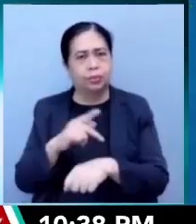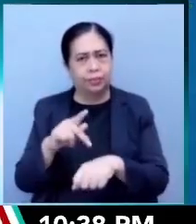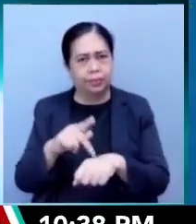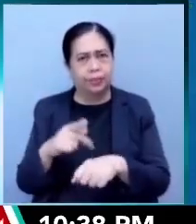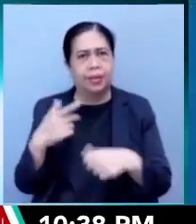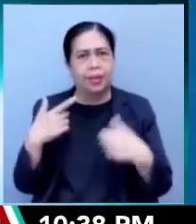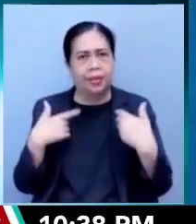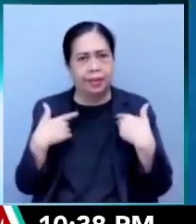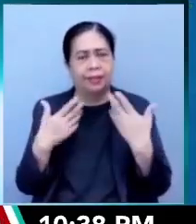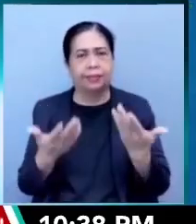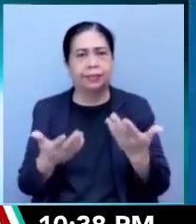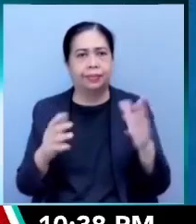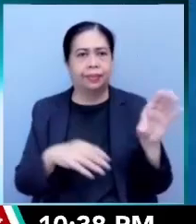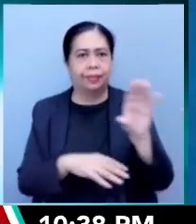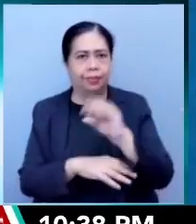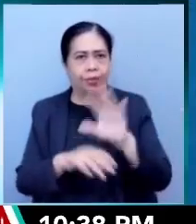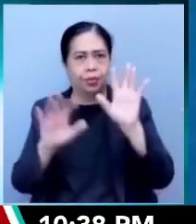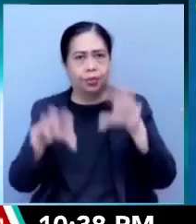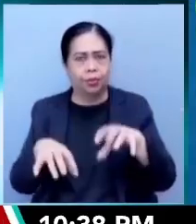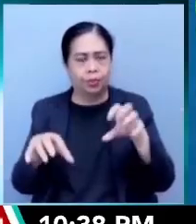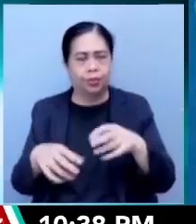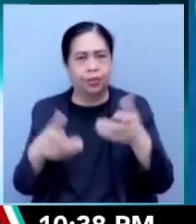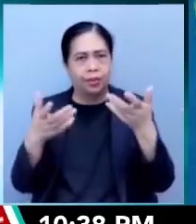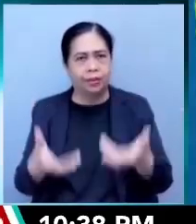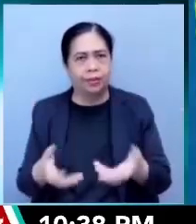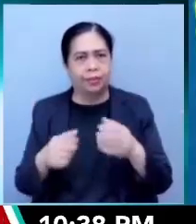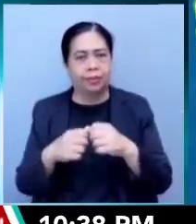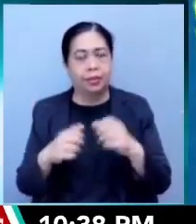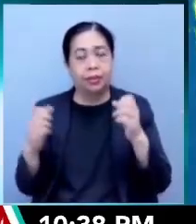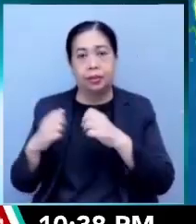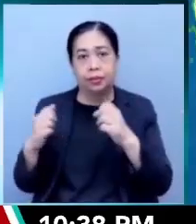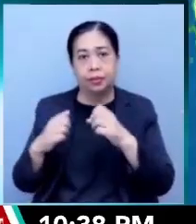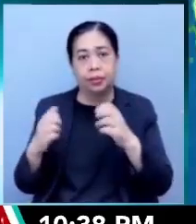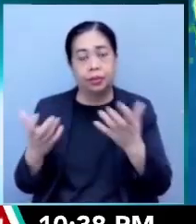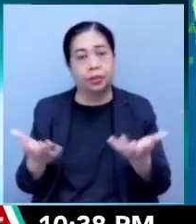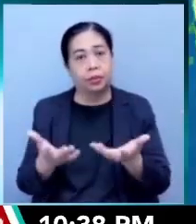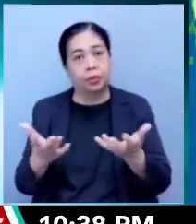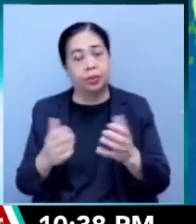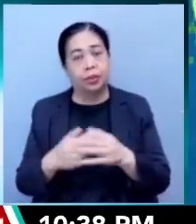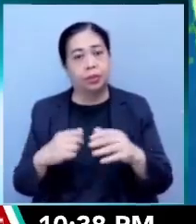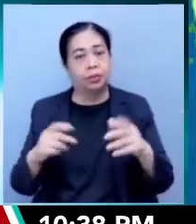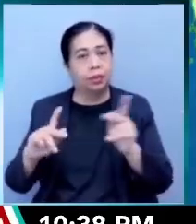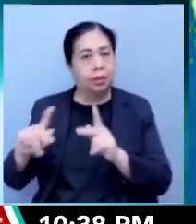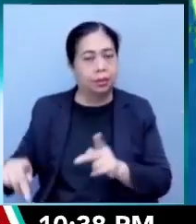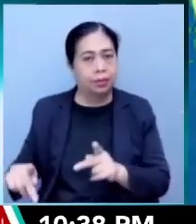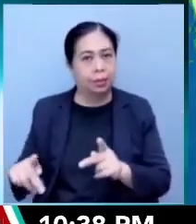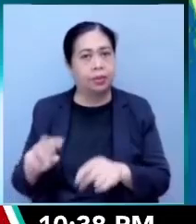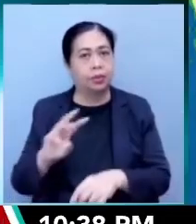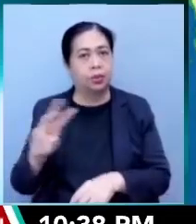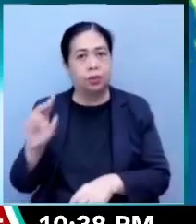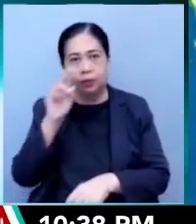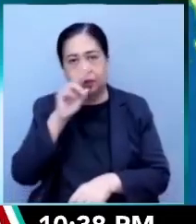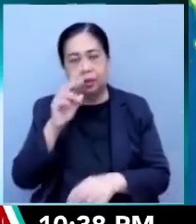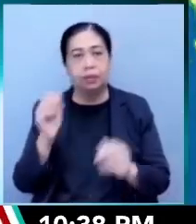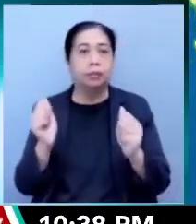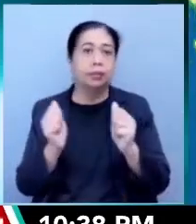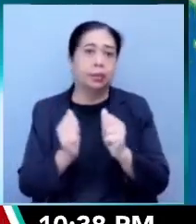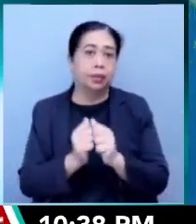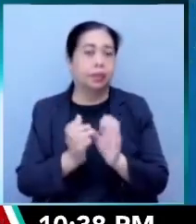po ng hapon. May heavy to intense rains na inaasahan dito po yan sa Palawan, Western Visayas, pati na rin sa